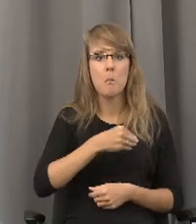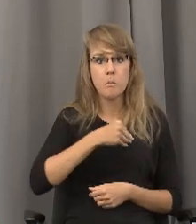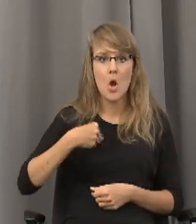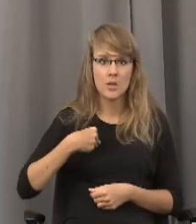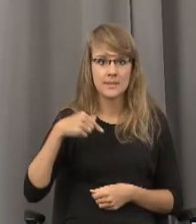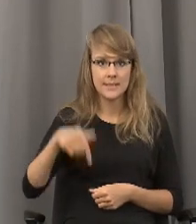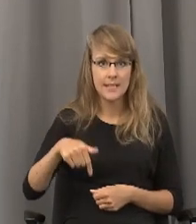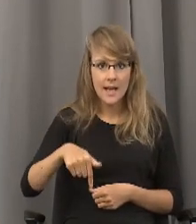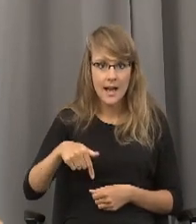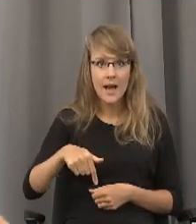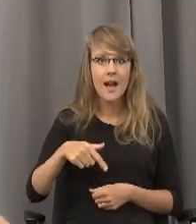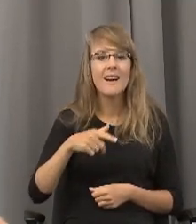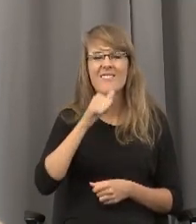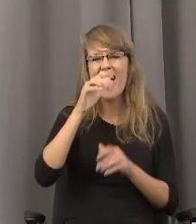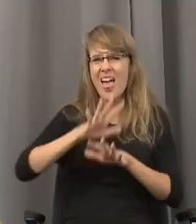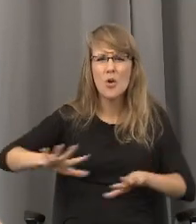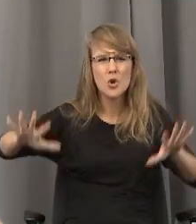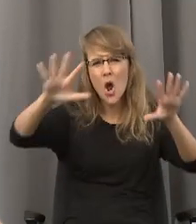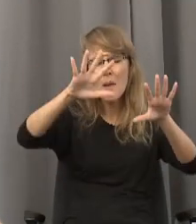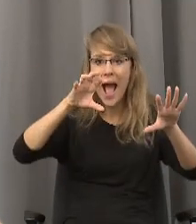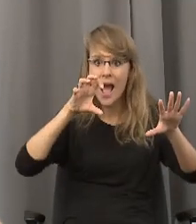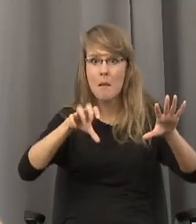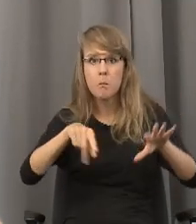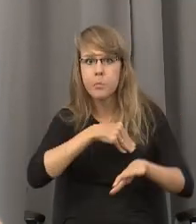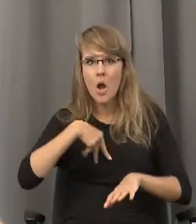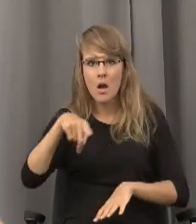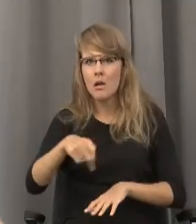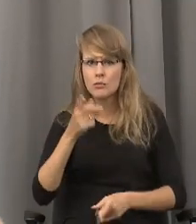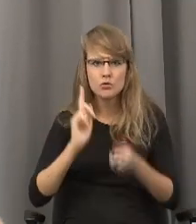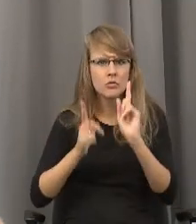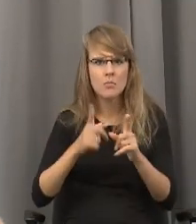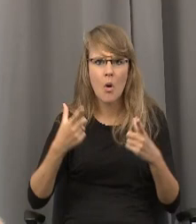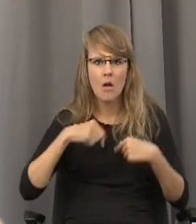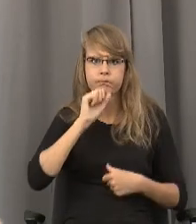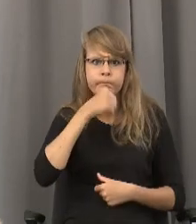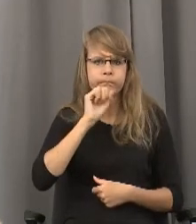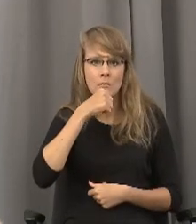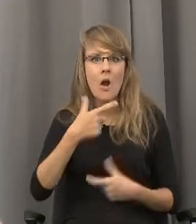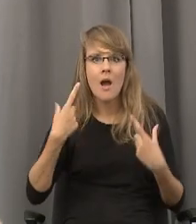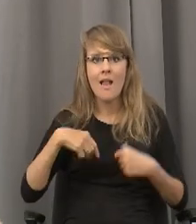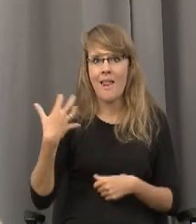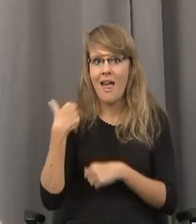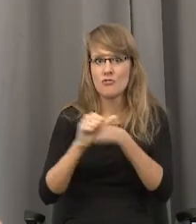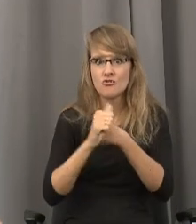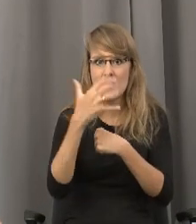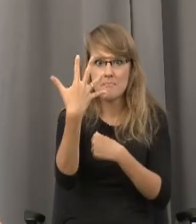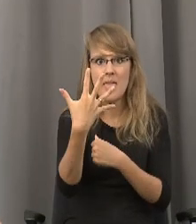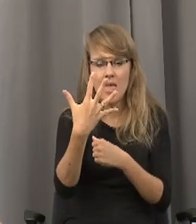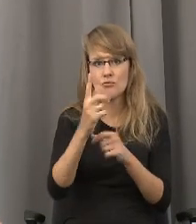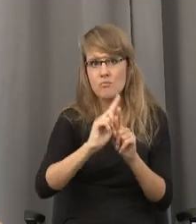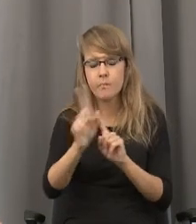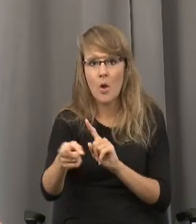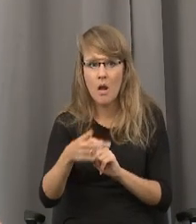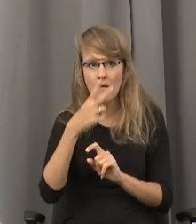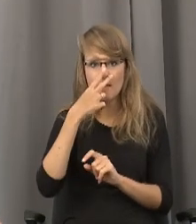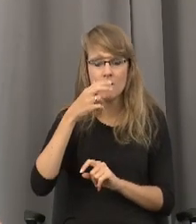z najszybciej starzejących się i udział osób w wieku 65+ w strukturze ludności tylko w